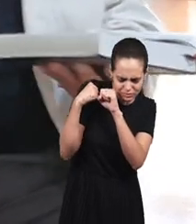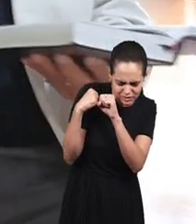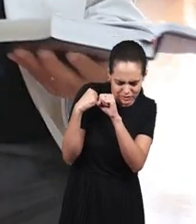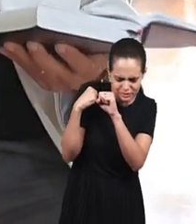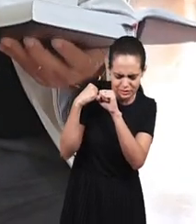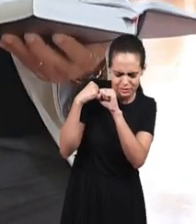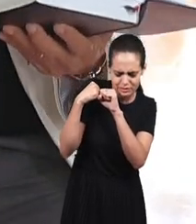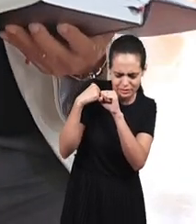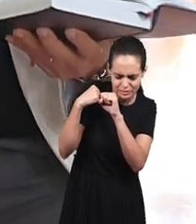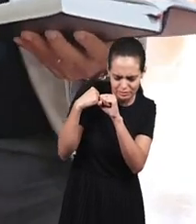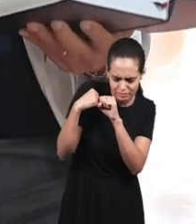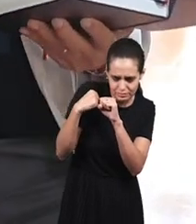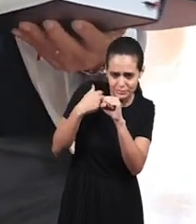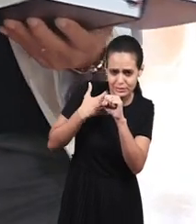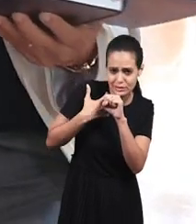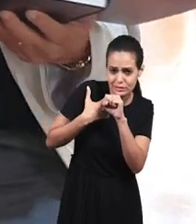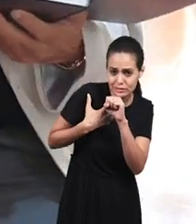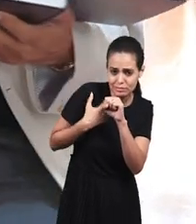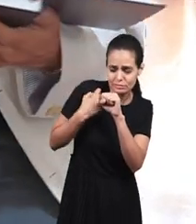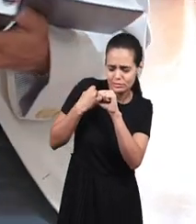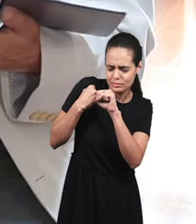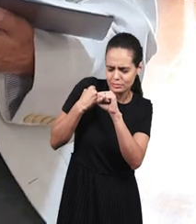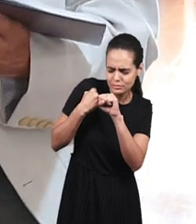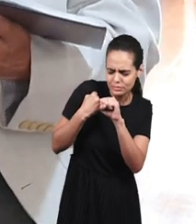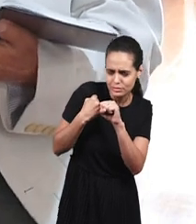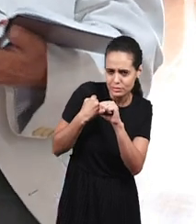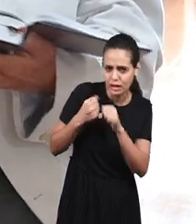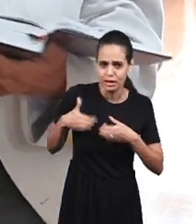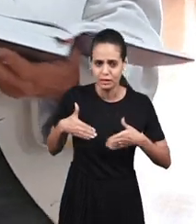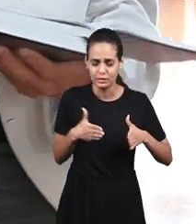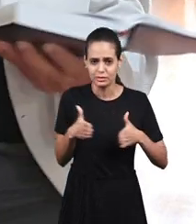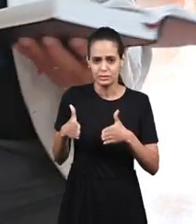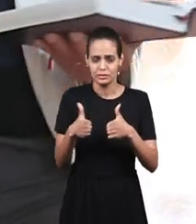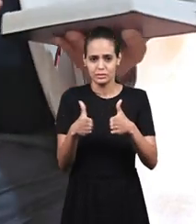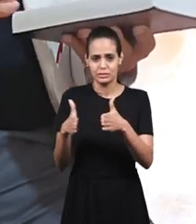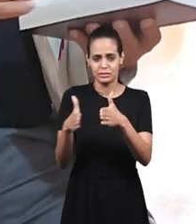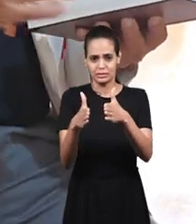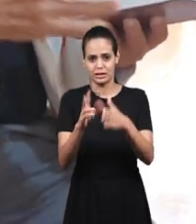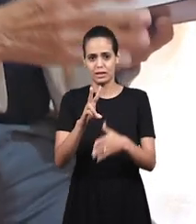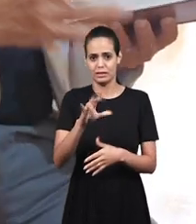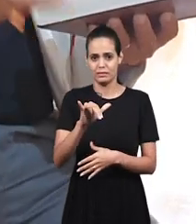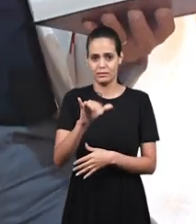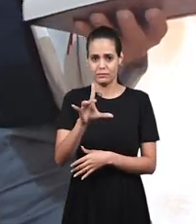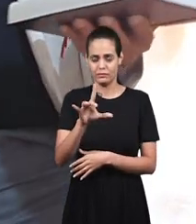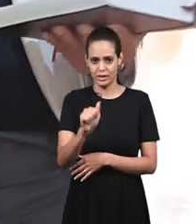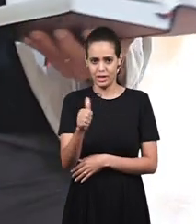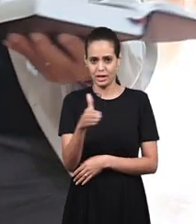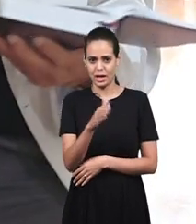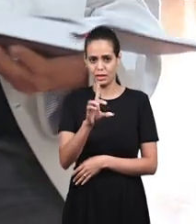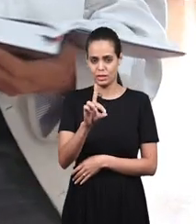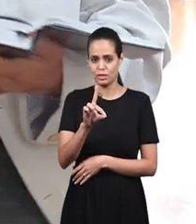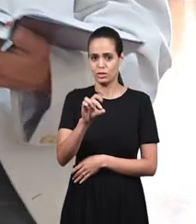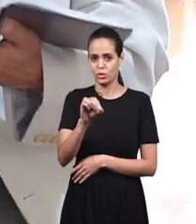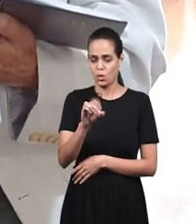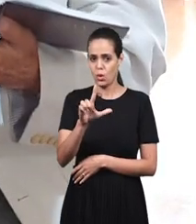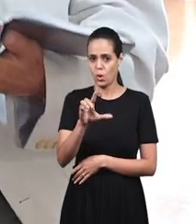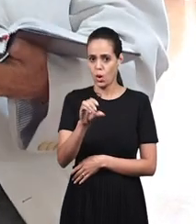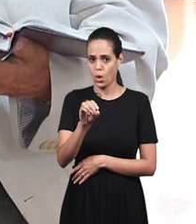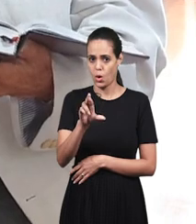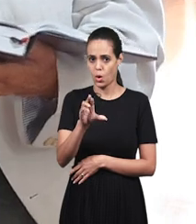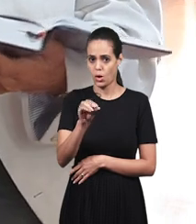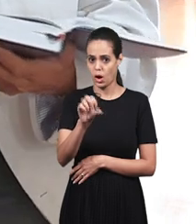Il est si vrai que le poids de la croix, il n'a pas réussi à porter. Il a tombé avec la croix.